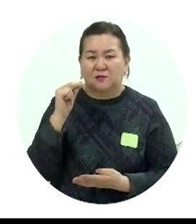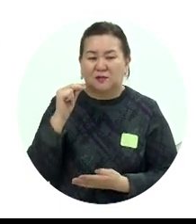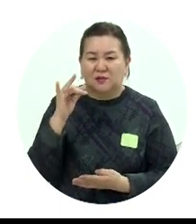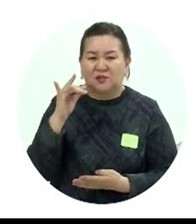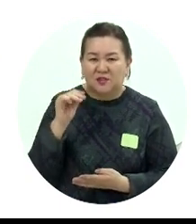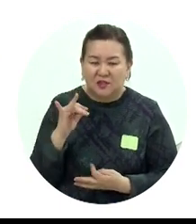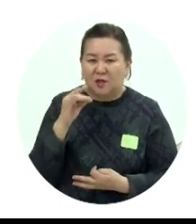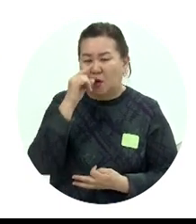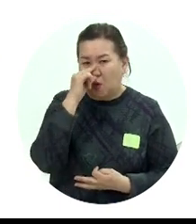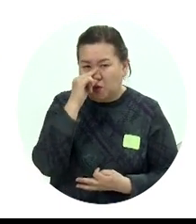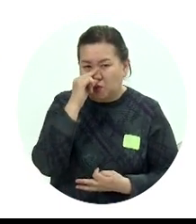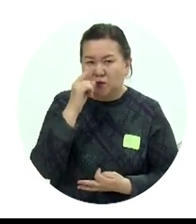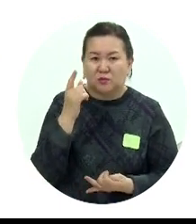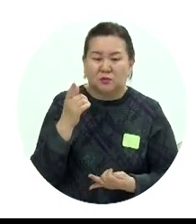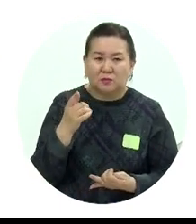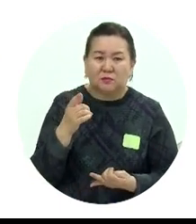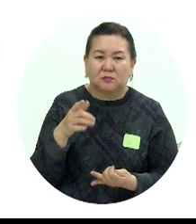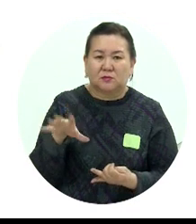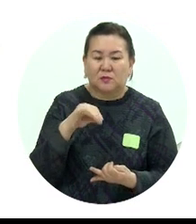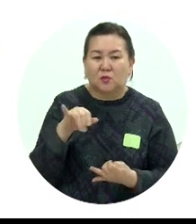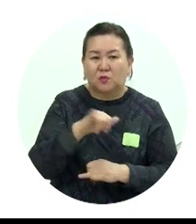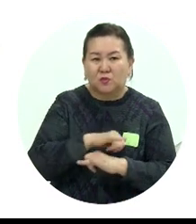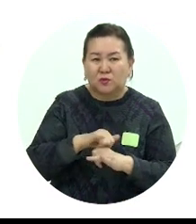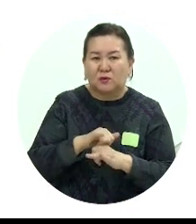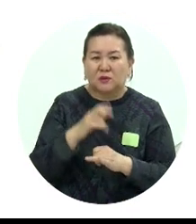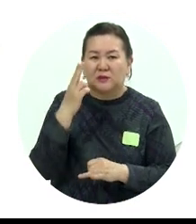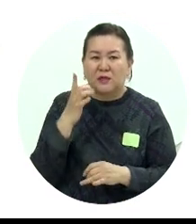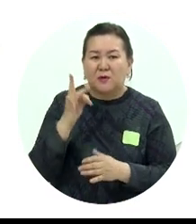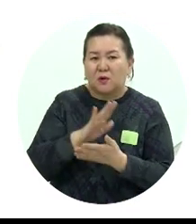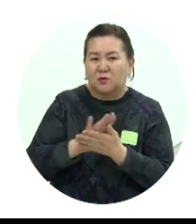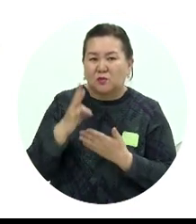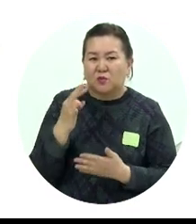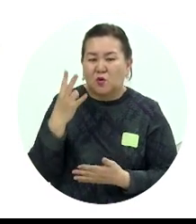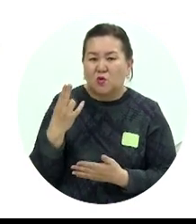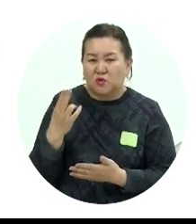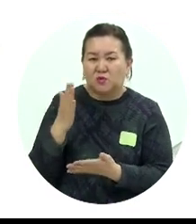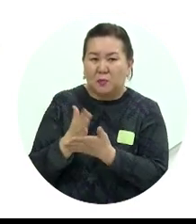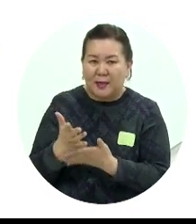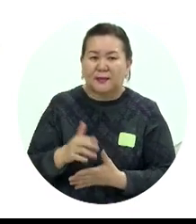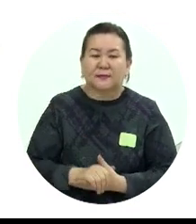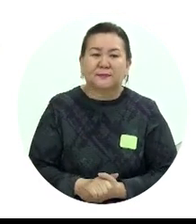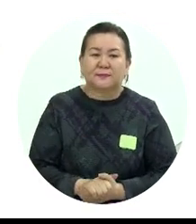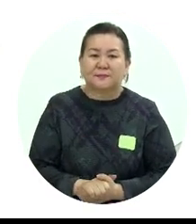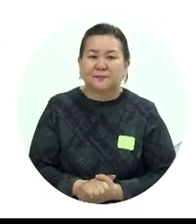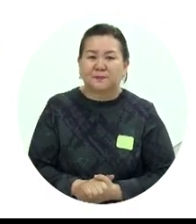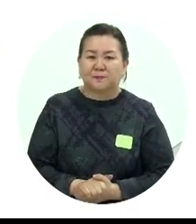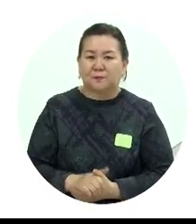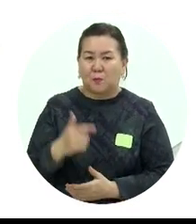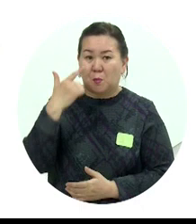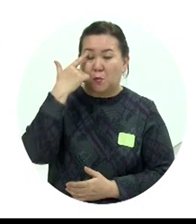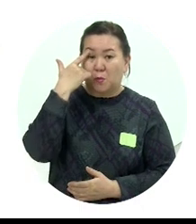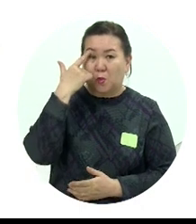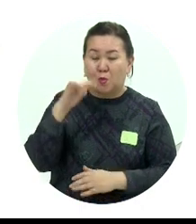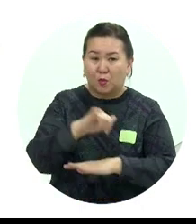Чил, Оросын холбооны улс, за Папуа Шинэ Гвинеа гэх мэтлэн улсууд бол цэвэр усны нөөцөөр дэлхийд хэрэглэж байгаа. За мөн Монгол